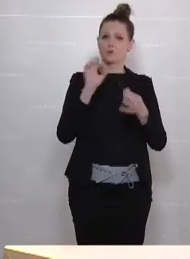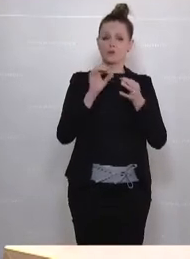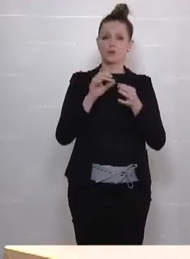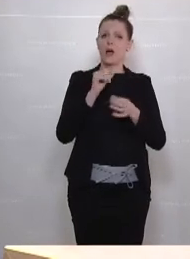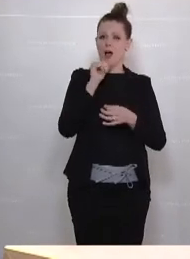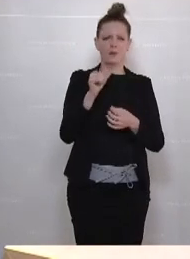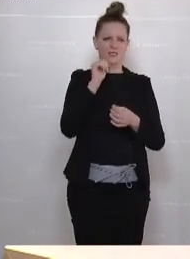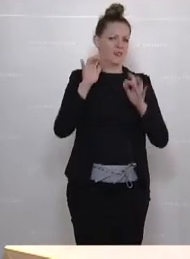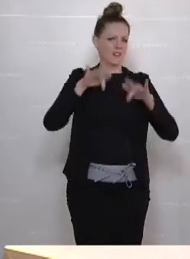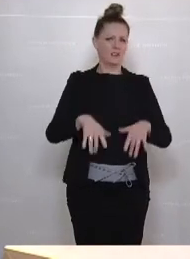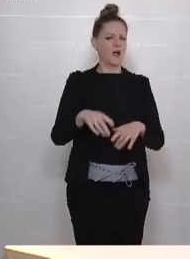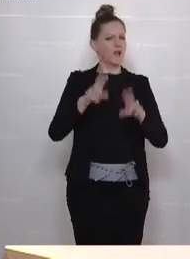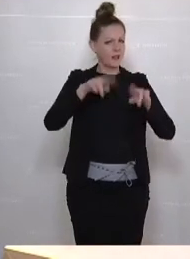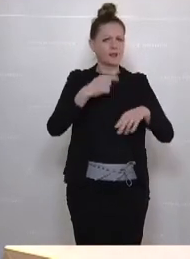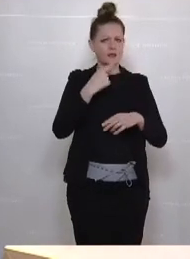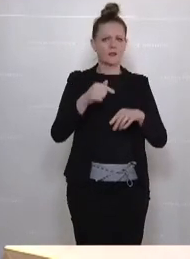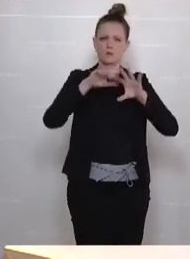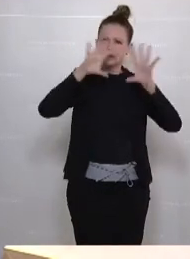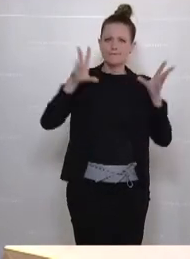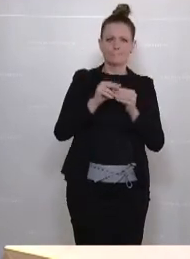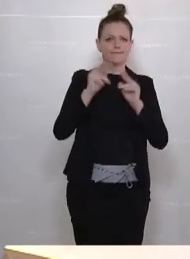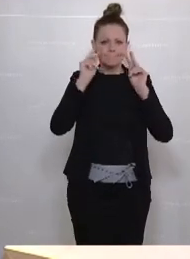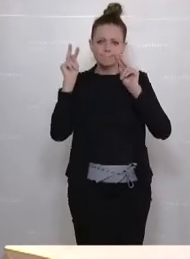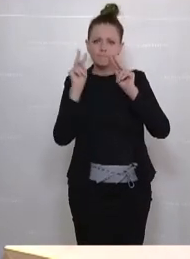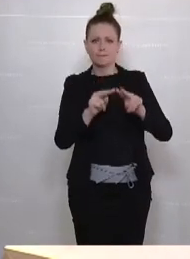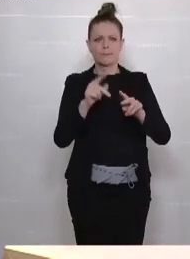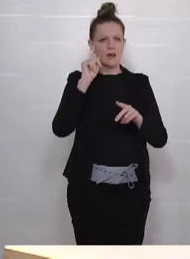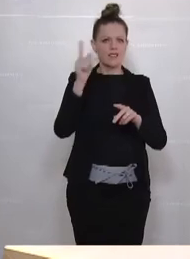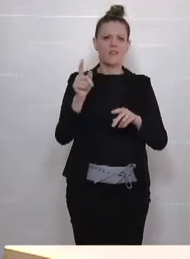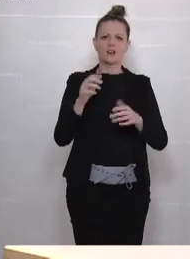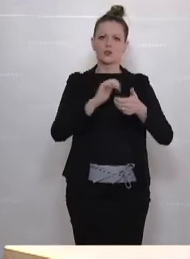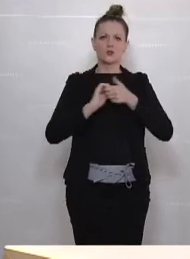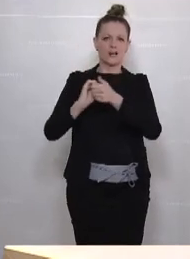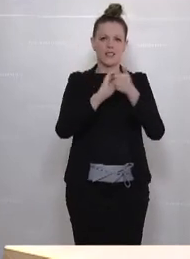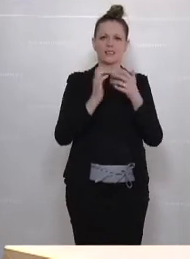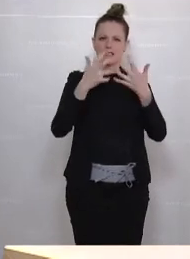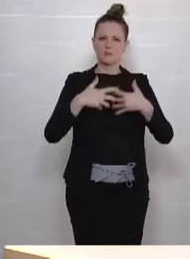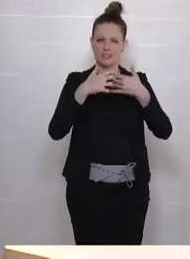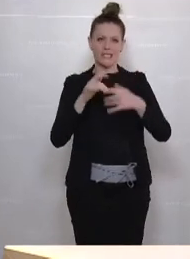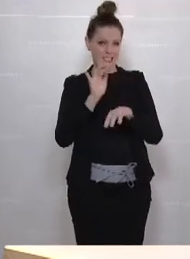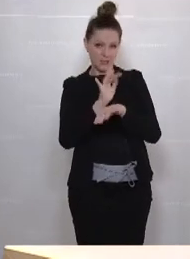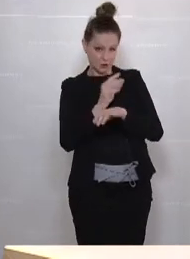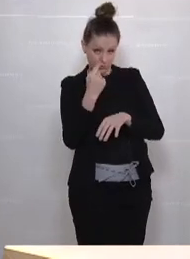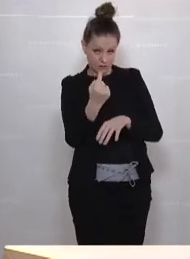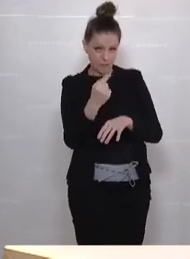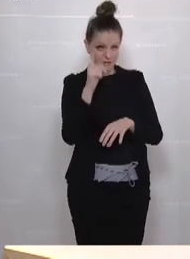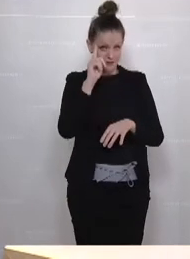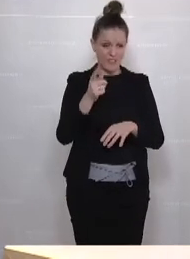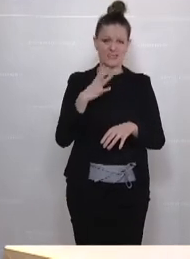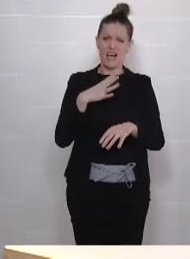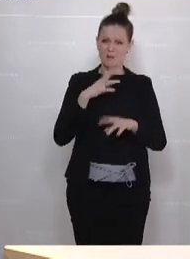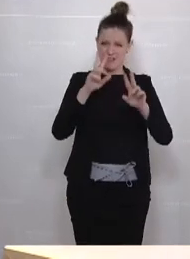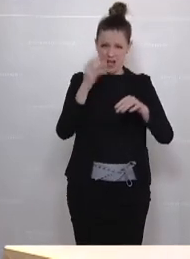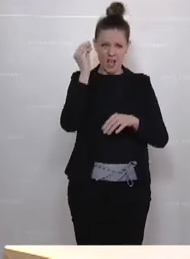gesagt, man muss das ganzheitlich betrachten. Ich weiß, dass Sie kritisch beim Solidaritätsmechanismus sind, aber glauben Sie wirklich,